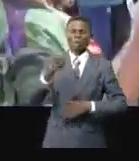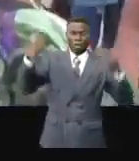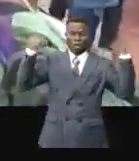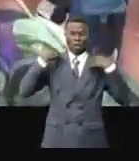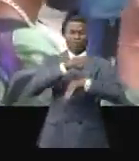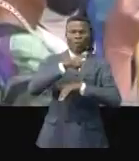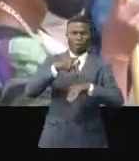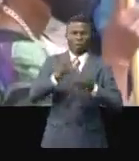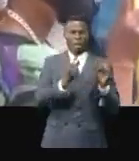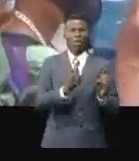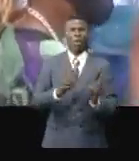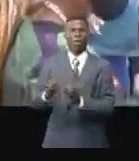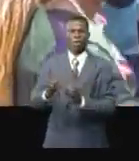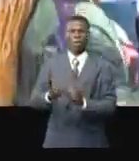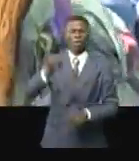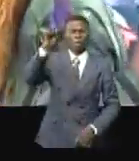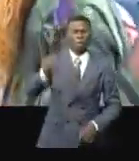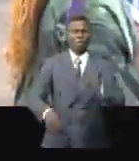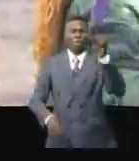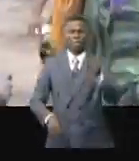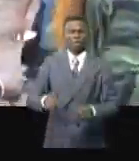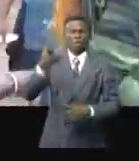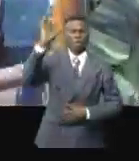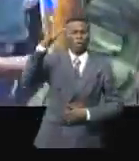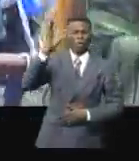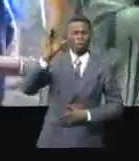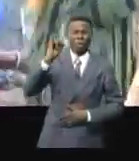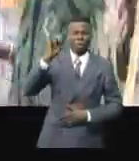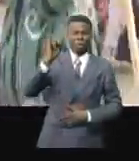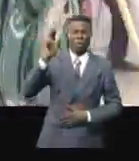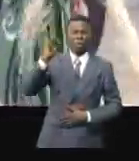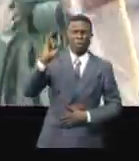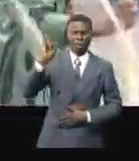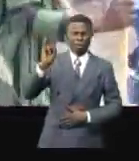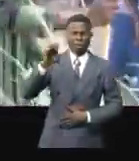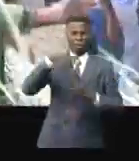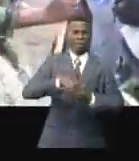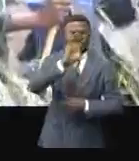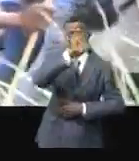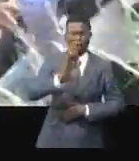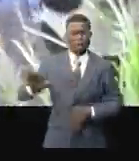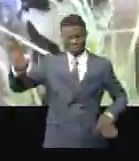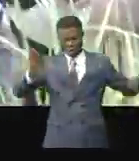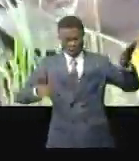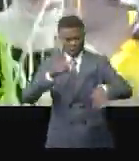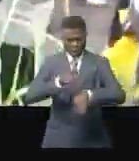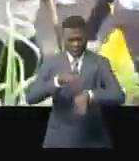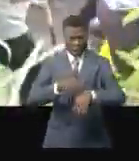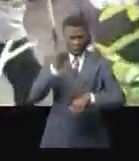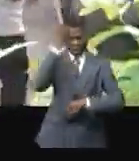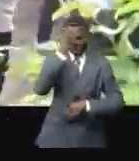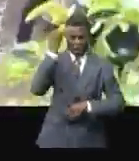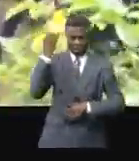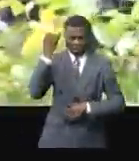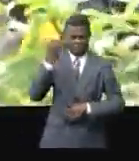paroisse, a organisé un pèlerinage au village Igné dont la commune de Lantzélé, surtout pendant cette période de carême où